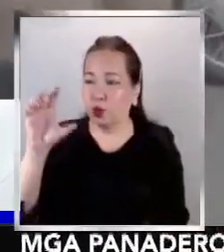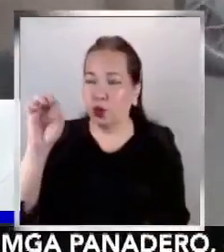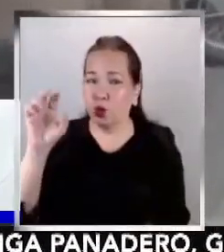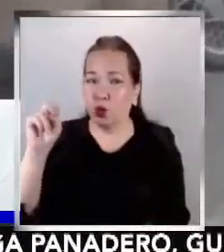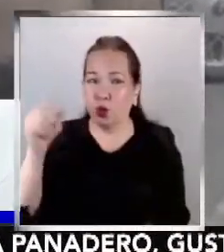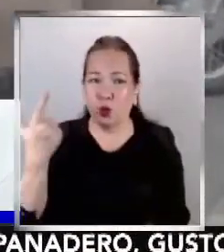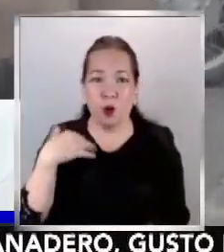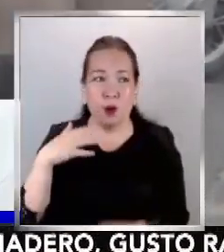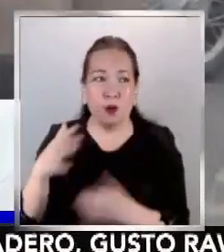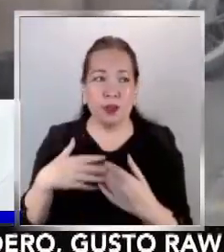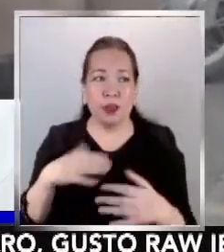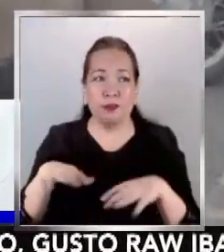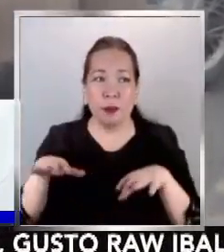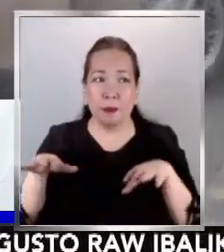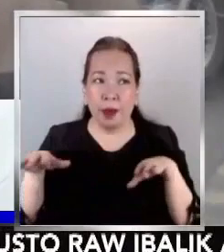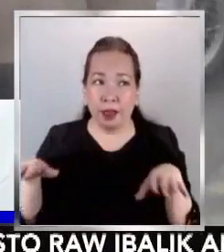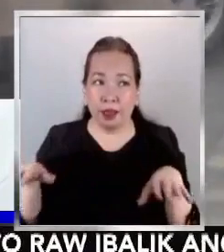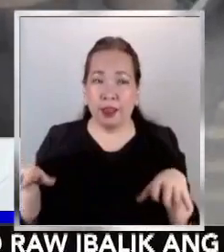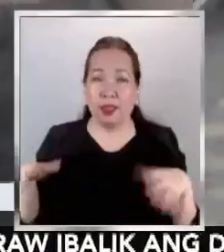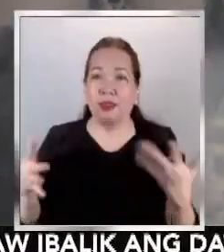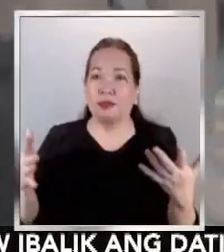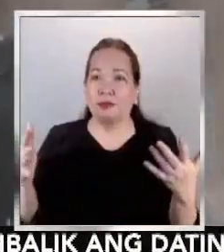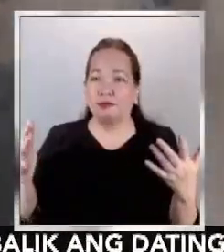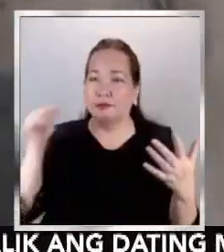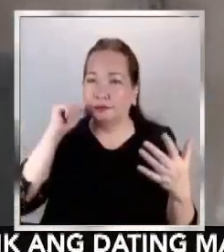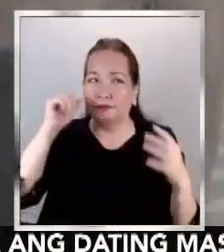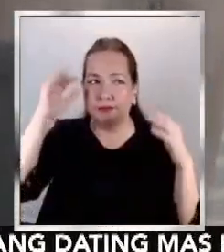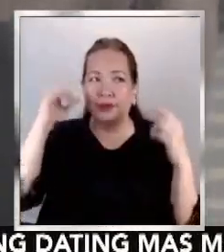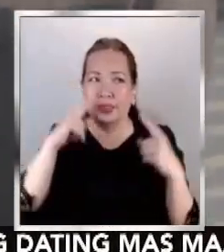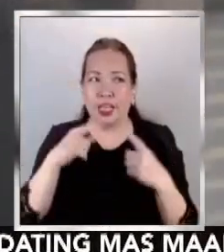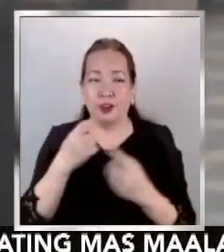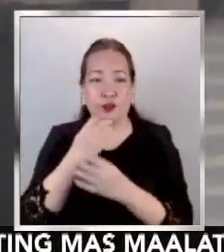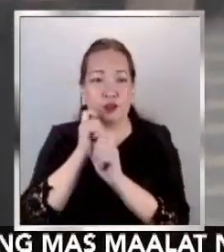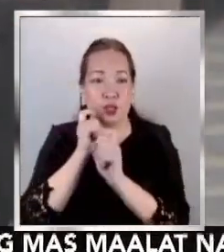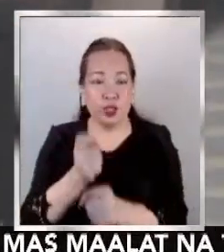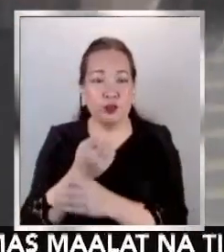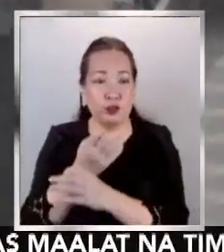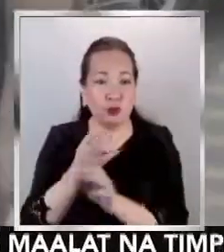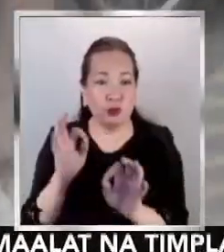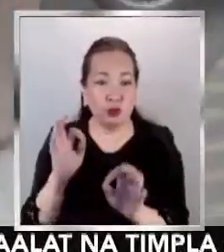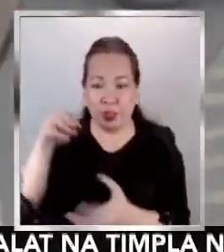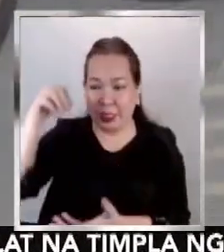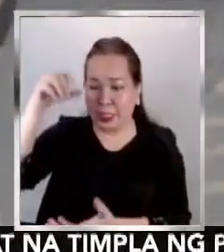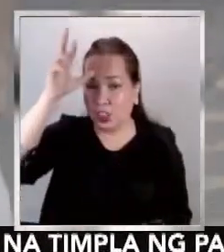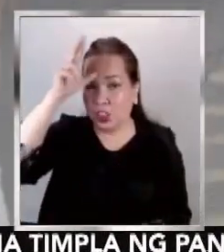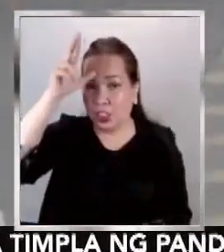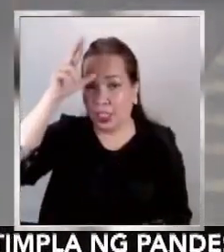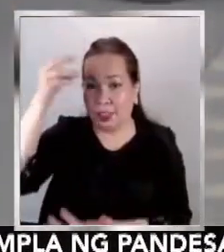libreng isang buong manok basta masagot ang mga lolong trivia and questions.